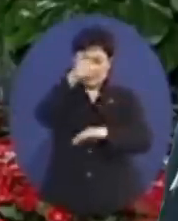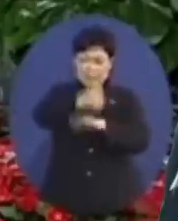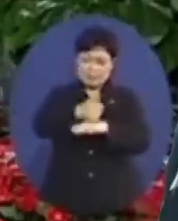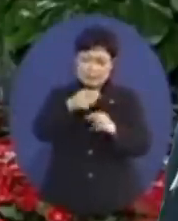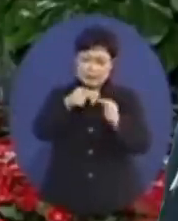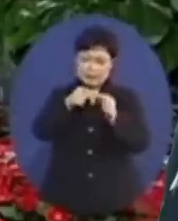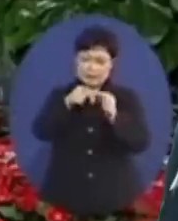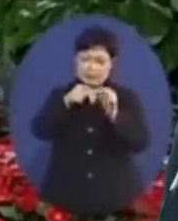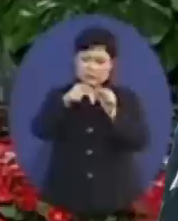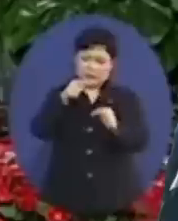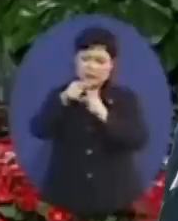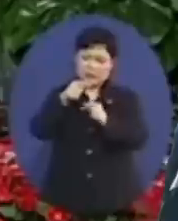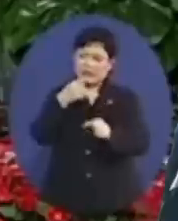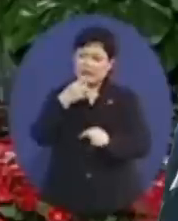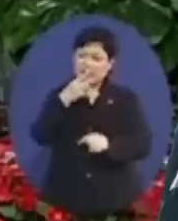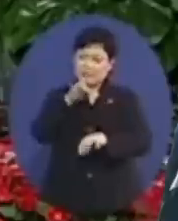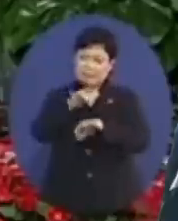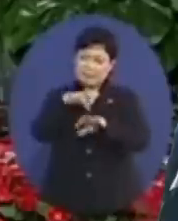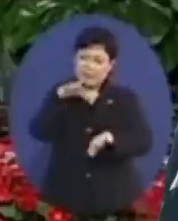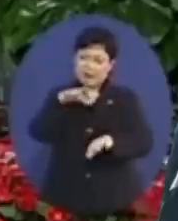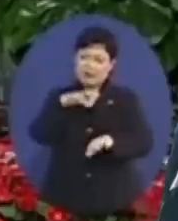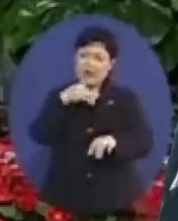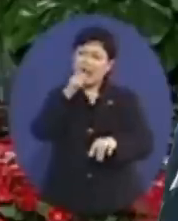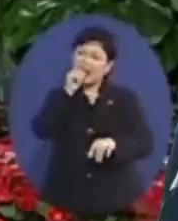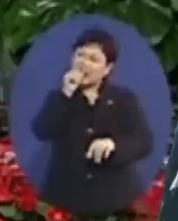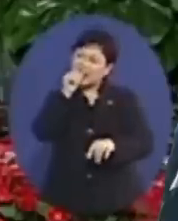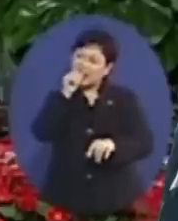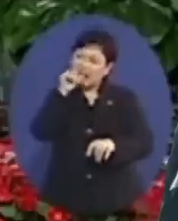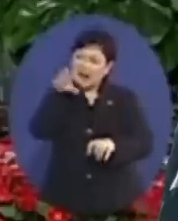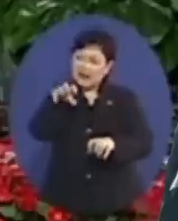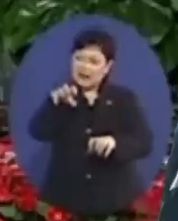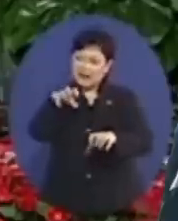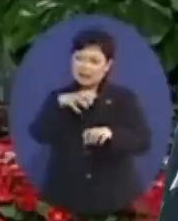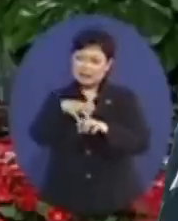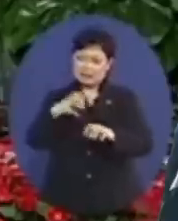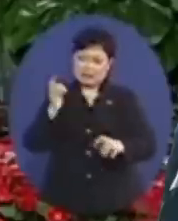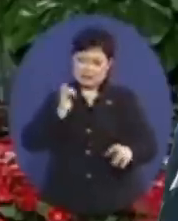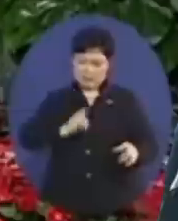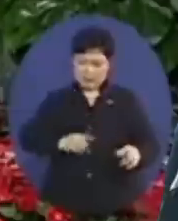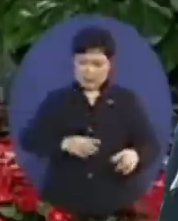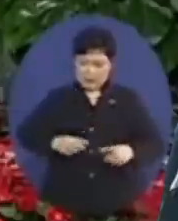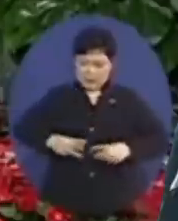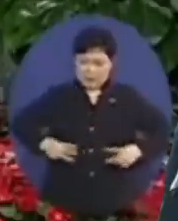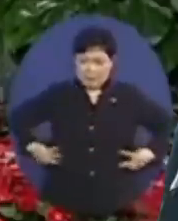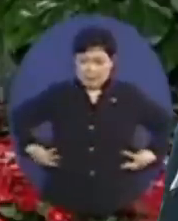것을 채찍을 때리니까 살점이 떨어져 나오고 갈비뼈가 상합니다.